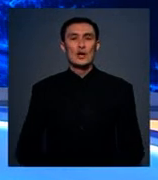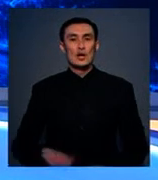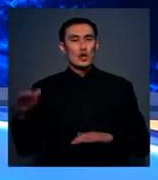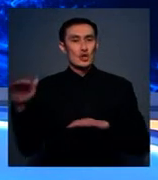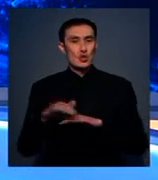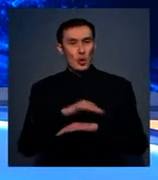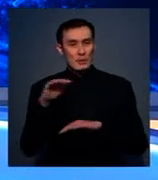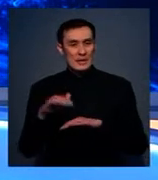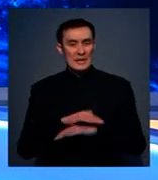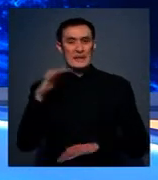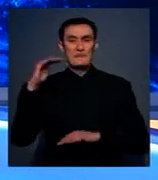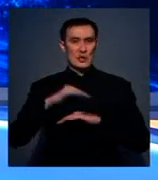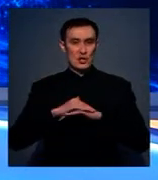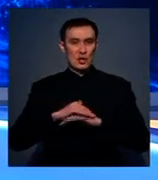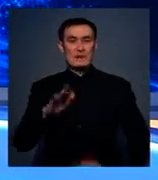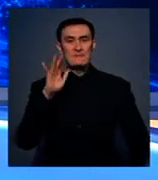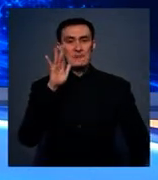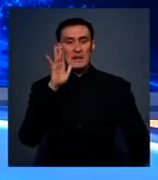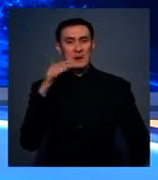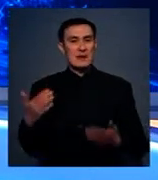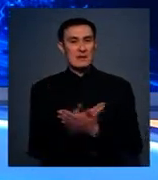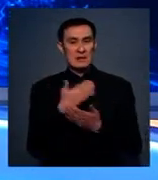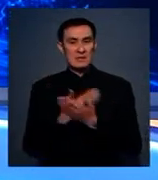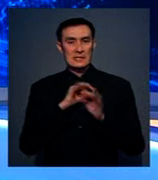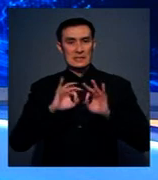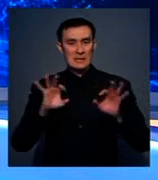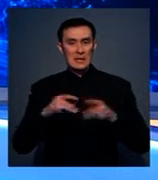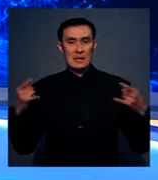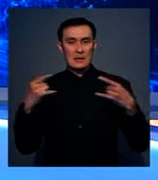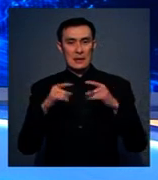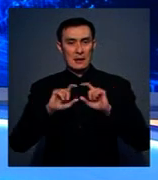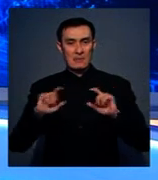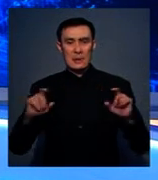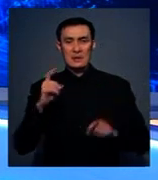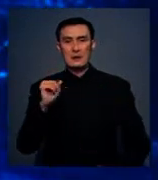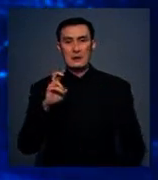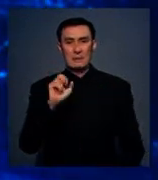столице 18 часов. Вы смотрите новости. С вами Едина Расаду и Хасан Исраилов. Здравствуйте.